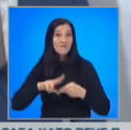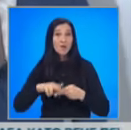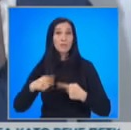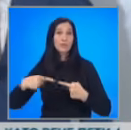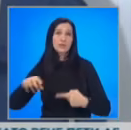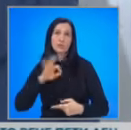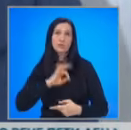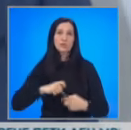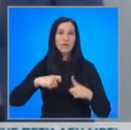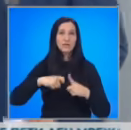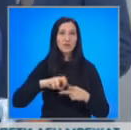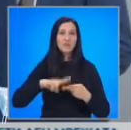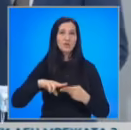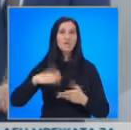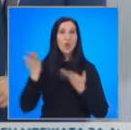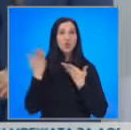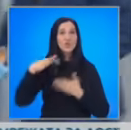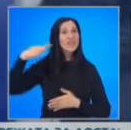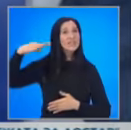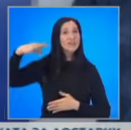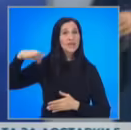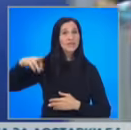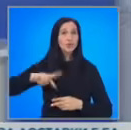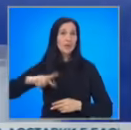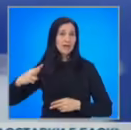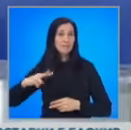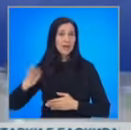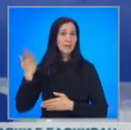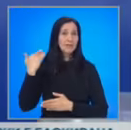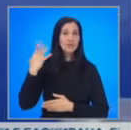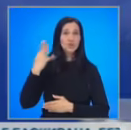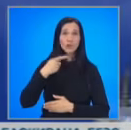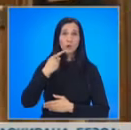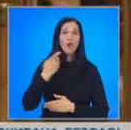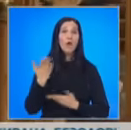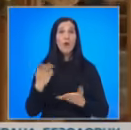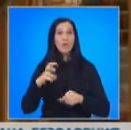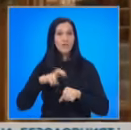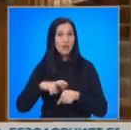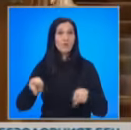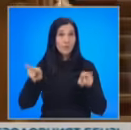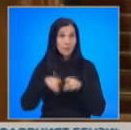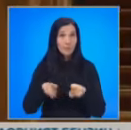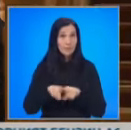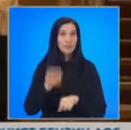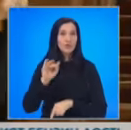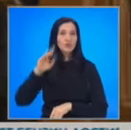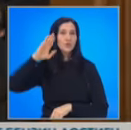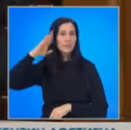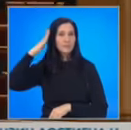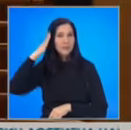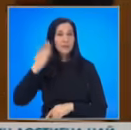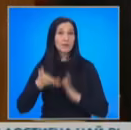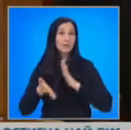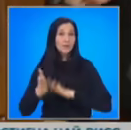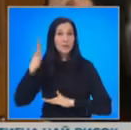получи от Красимир Вълчев училищния звънец, който си размениха преди 4 години, когато Денков пак беше служебен министър. Натръгван от Министерския съвет,